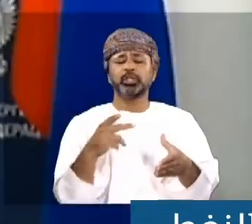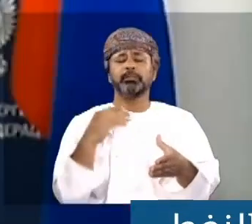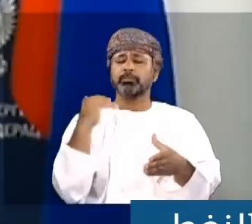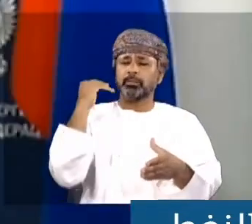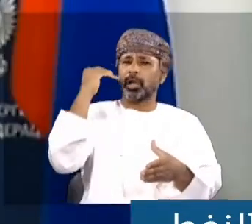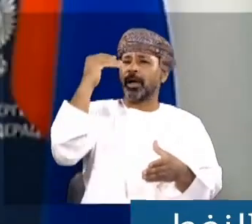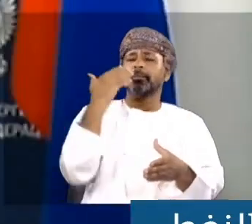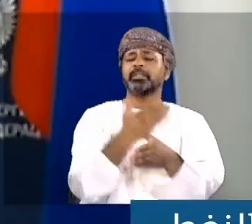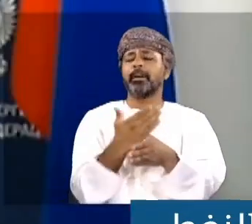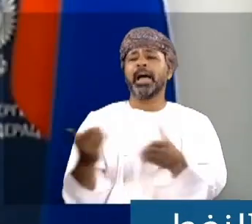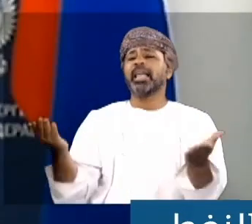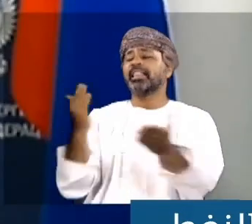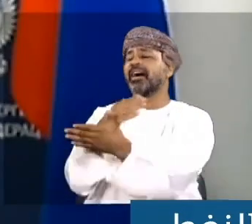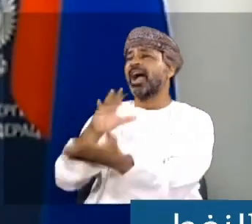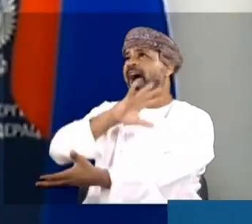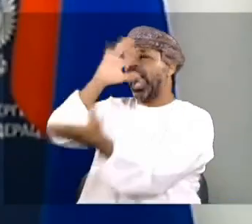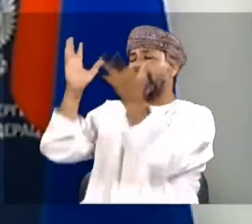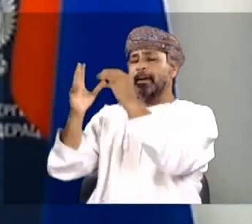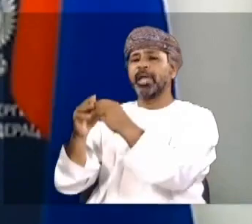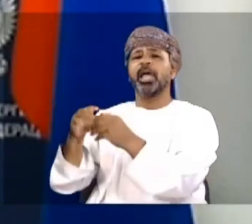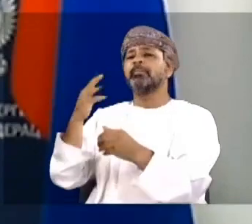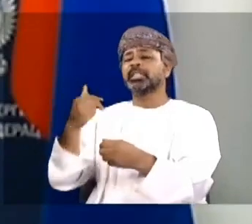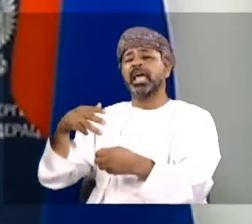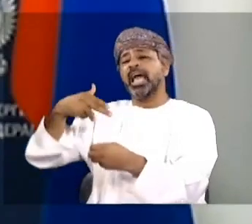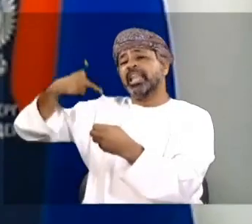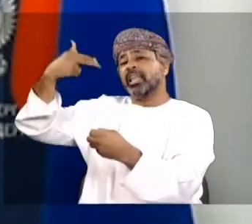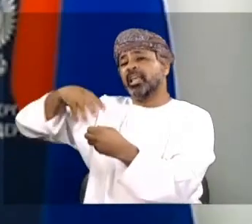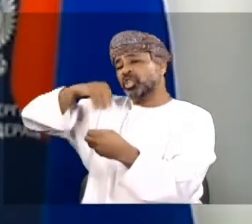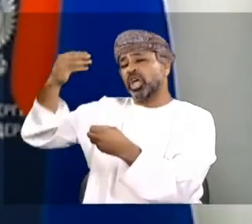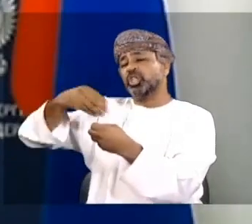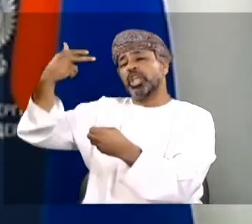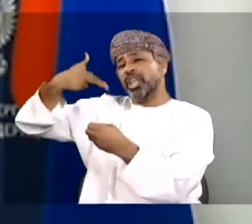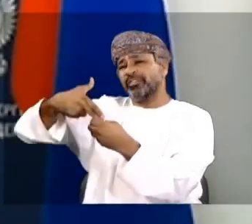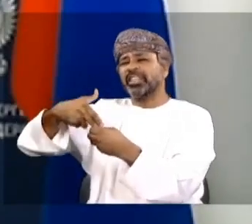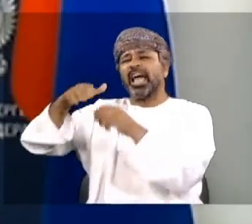في إطار الاتفاق العالمي لخفض إنتاج النفط.